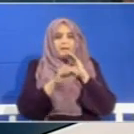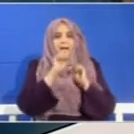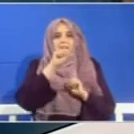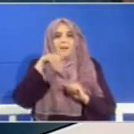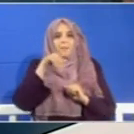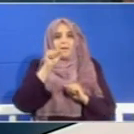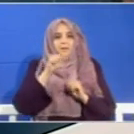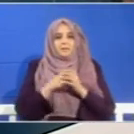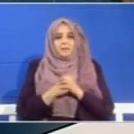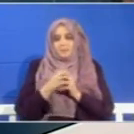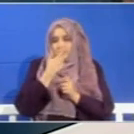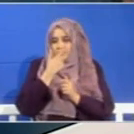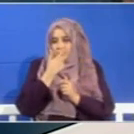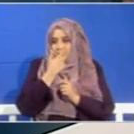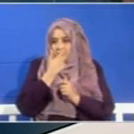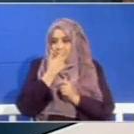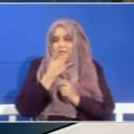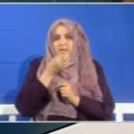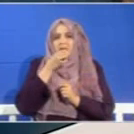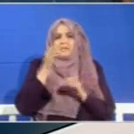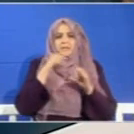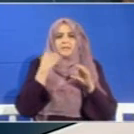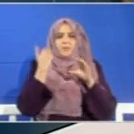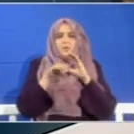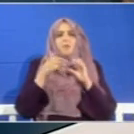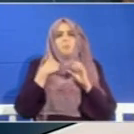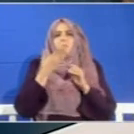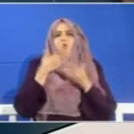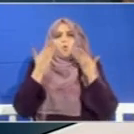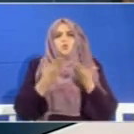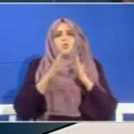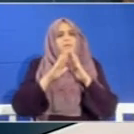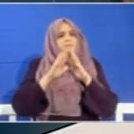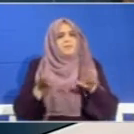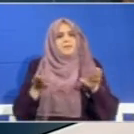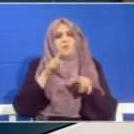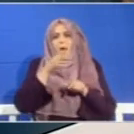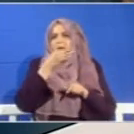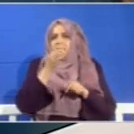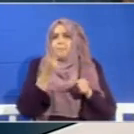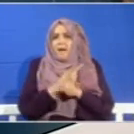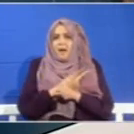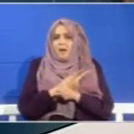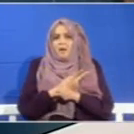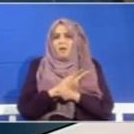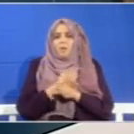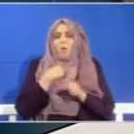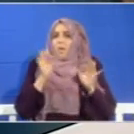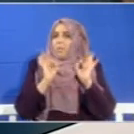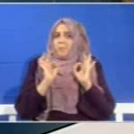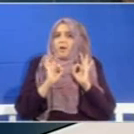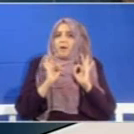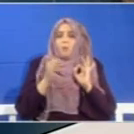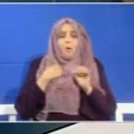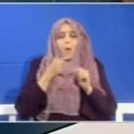له اليوم نفرقوها خير كي عدت تتهمني في هذه الهدرة وتهدر لي هذه الهدرة حاجة ما فيش تتلوحة فيها ما